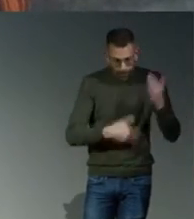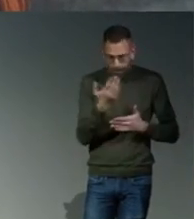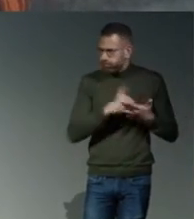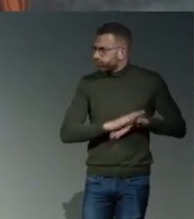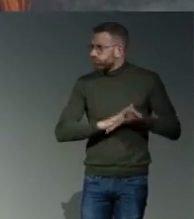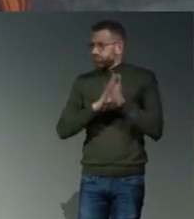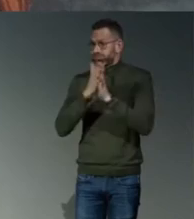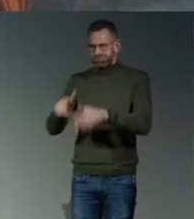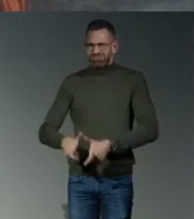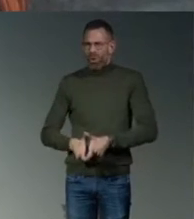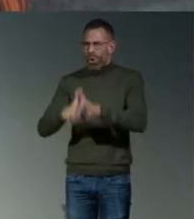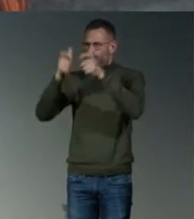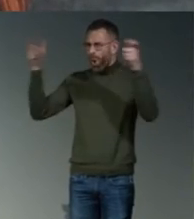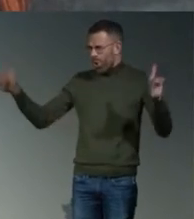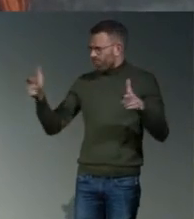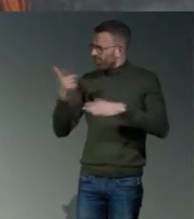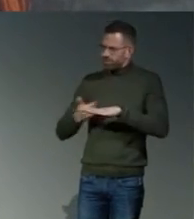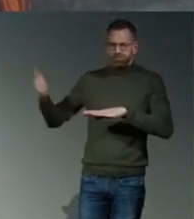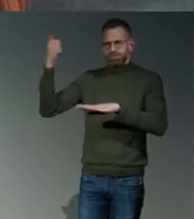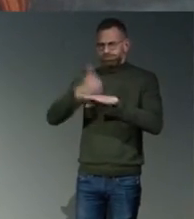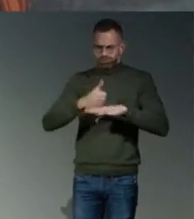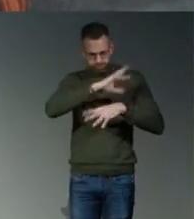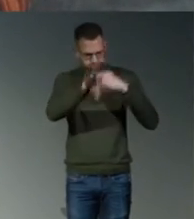des empires qui gouvernent le monde. Donc,